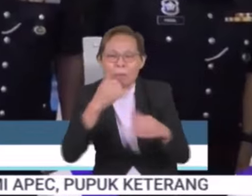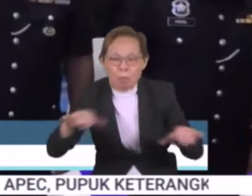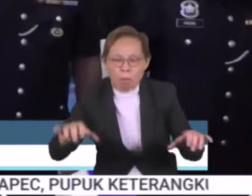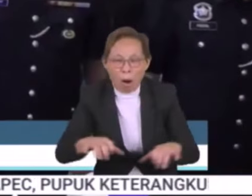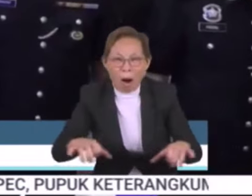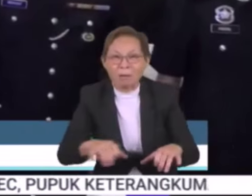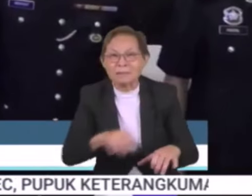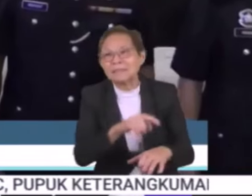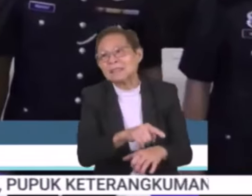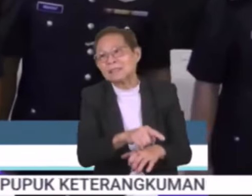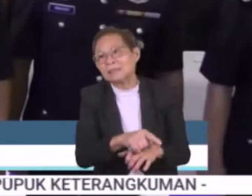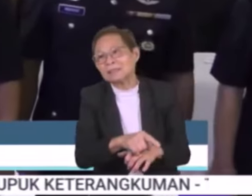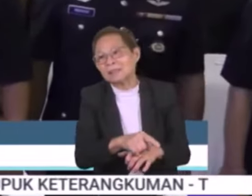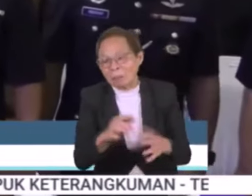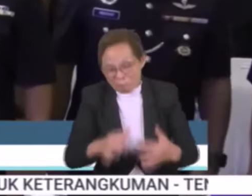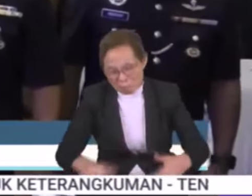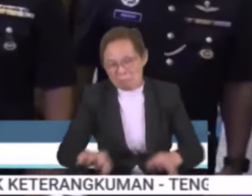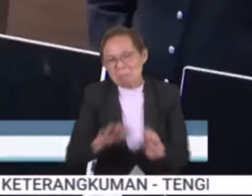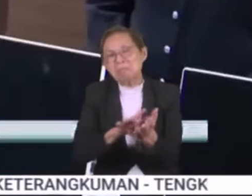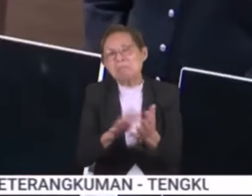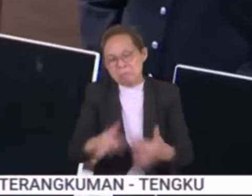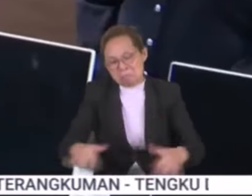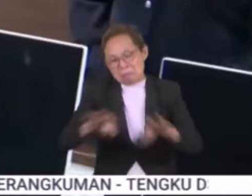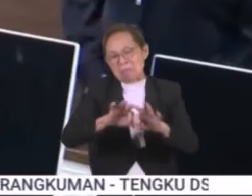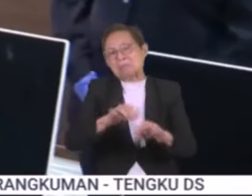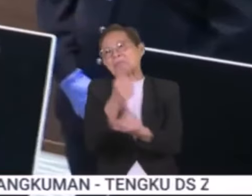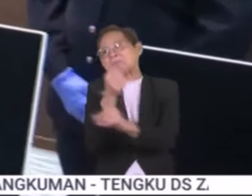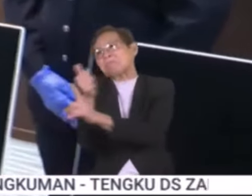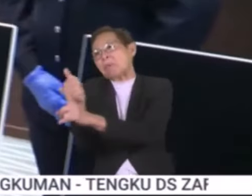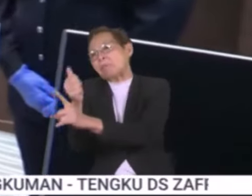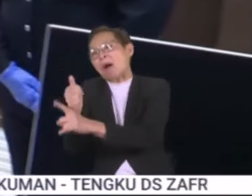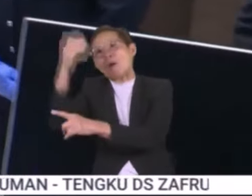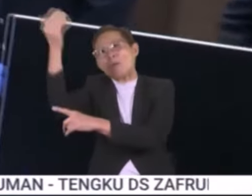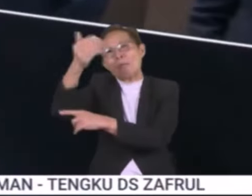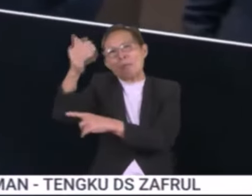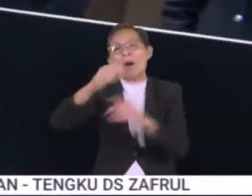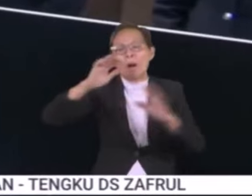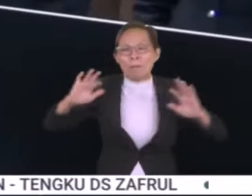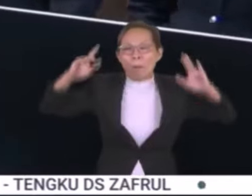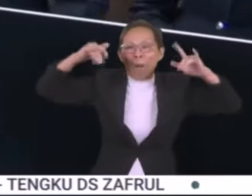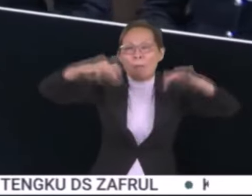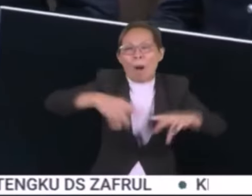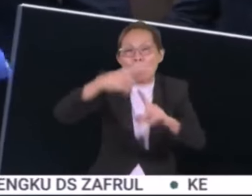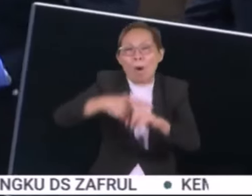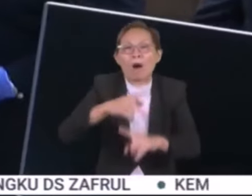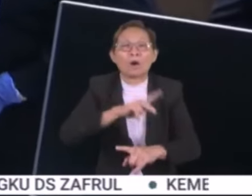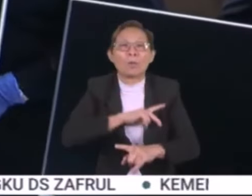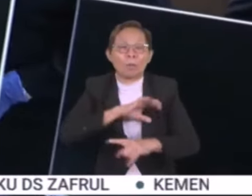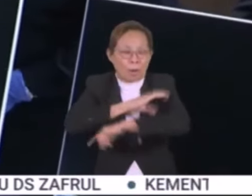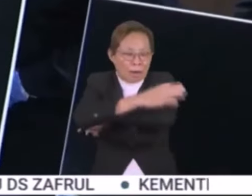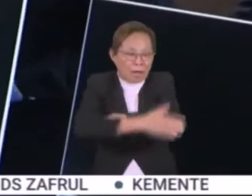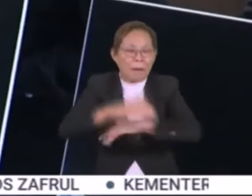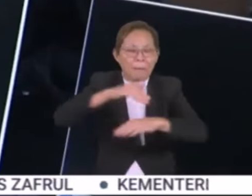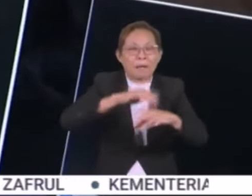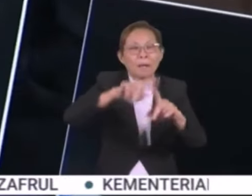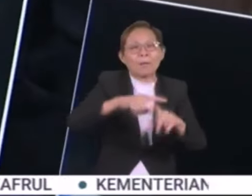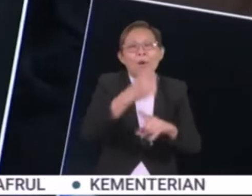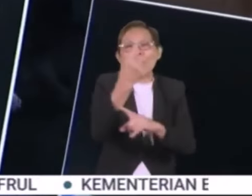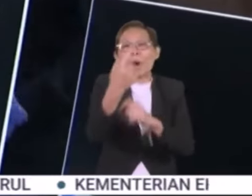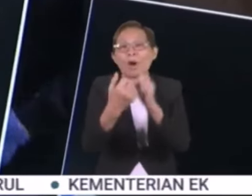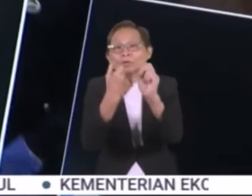yang dianggapnya sebagai mementingkan diri sendiri. Beliau berucap pada perhimpunan bulanan Ketua Polis Negara bagi November